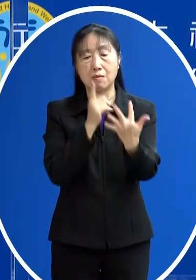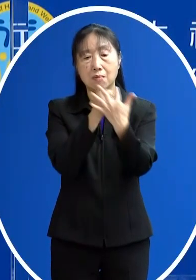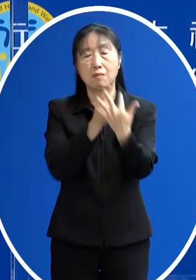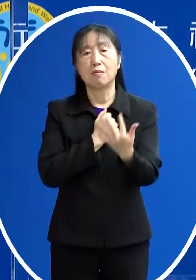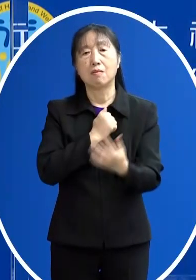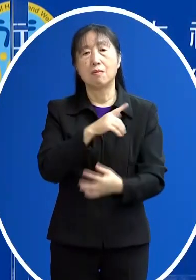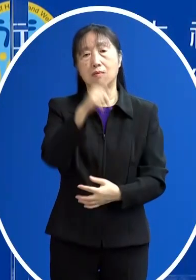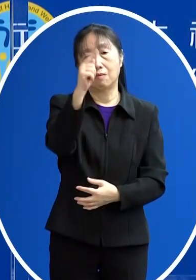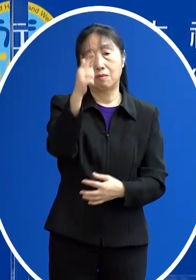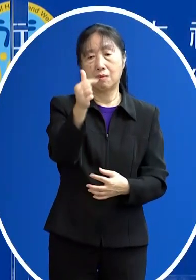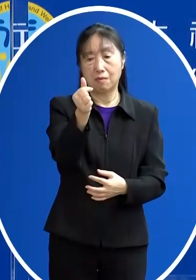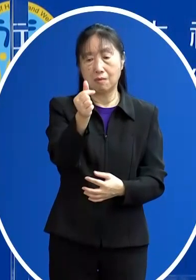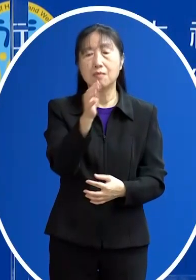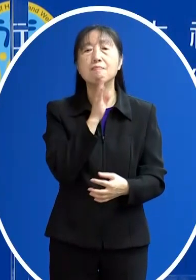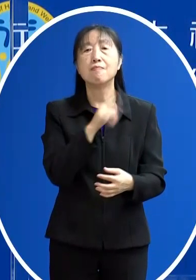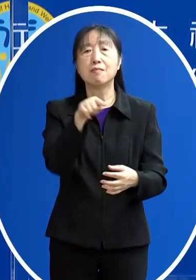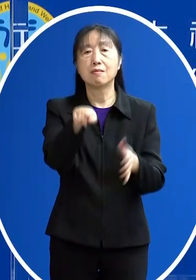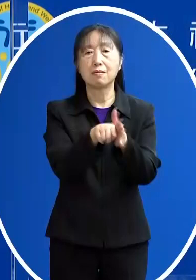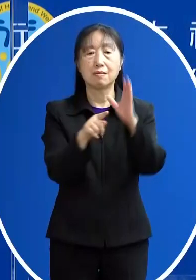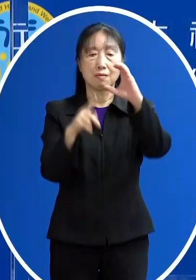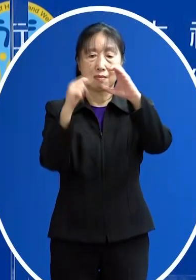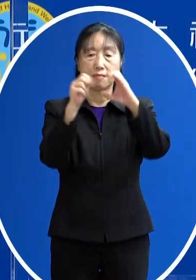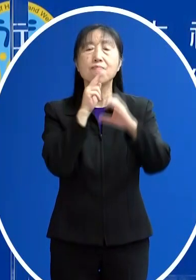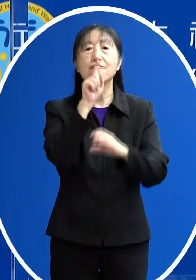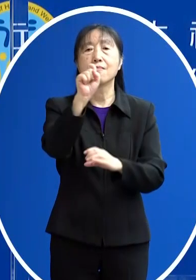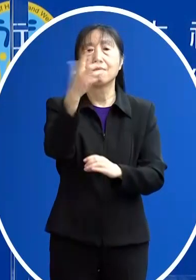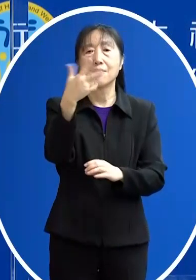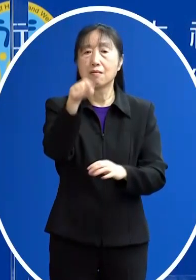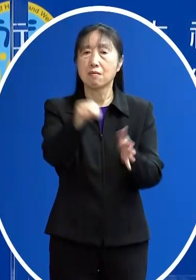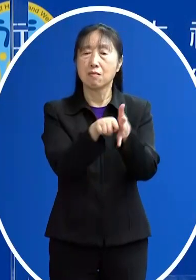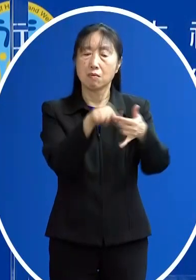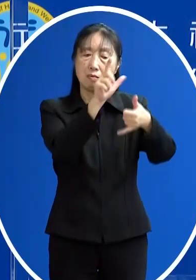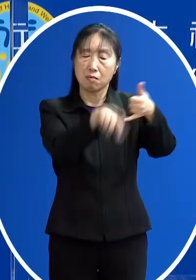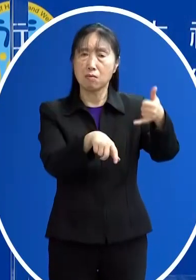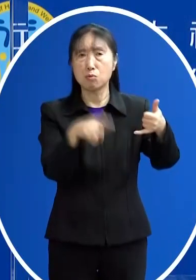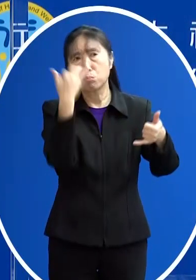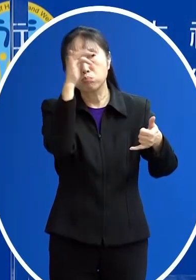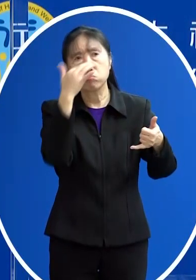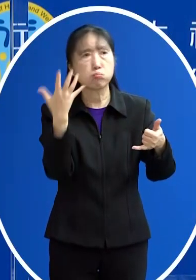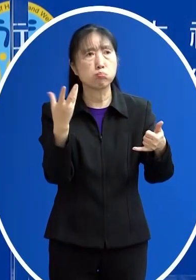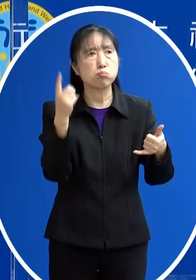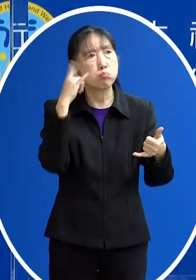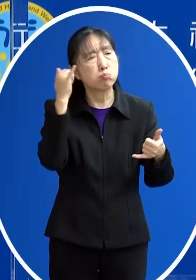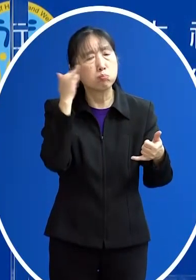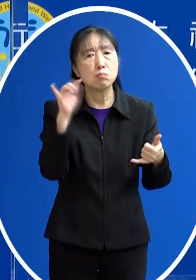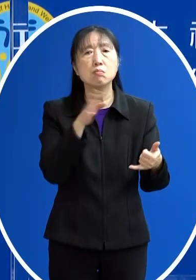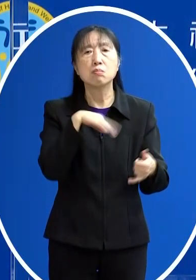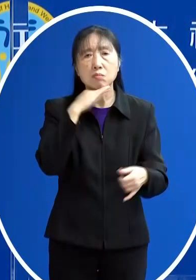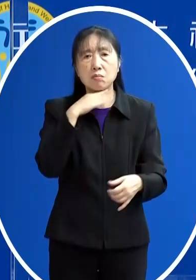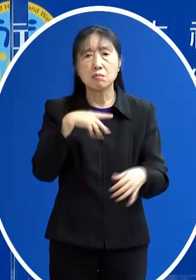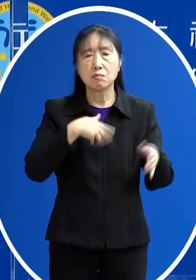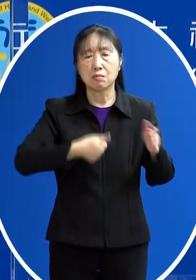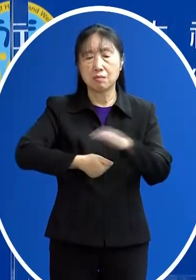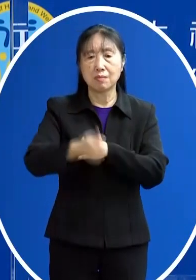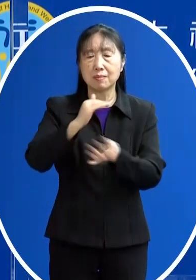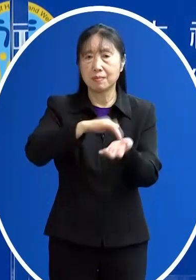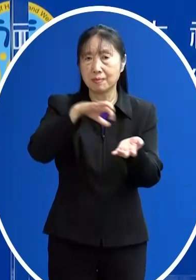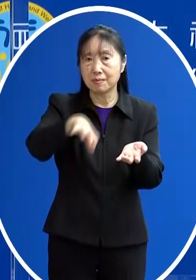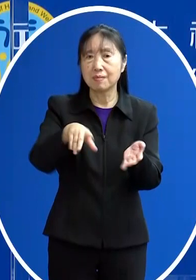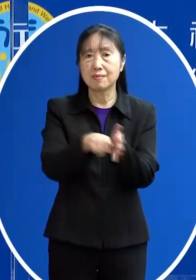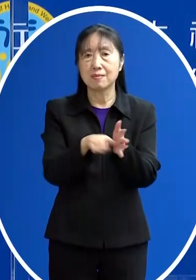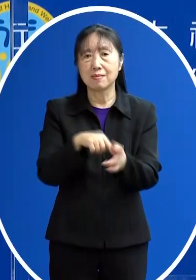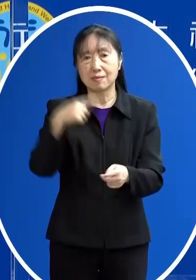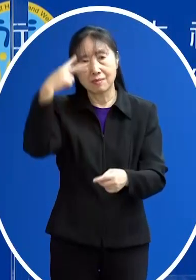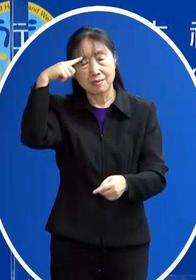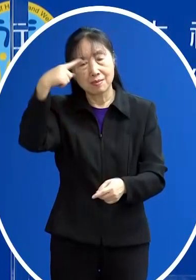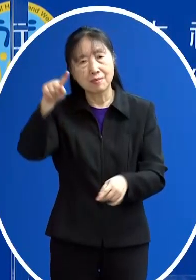18，那当时是没有症状，不过住院的第二天开始，就因为他属于这个有慢性疾病